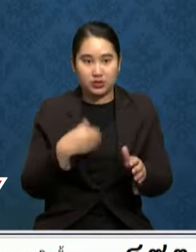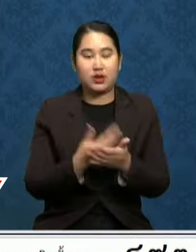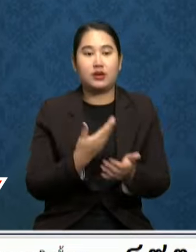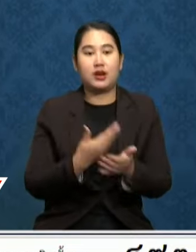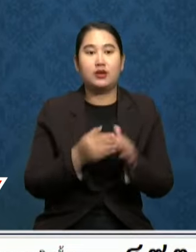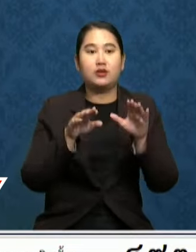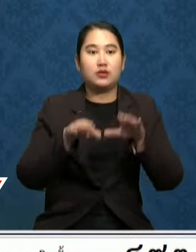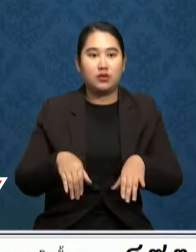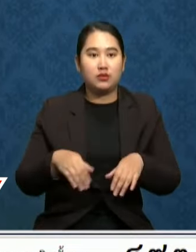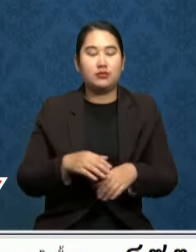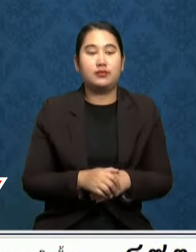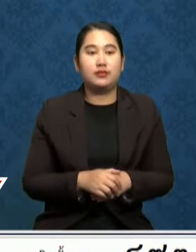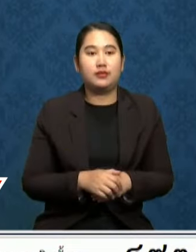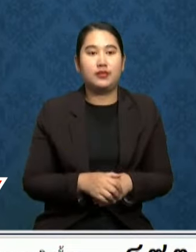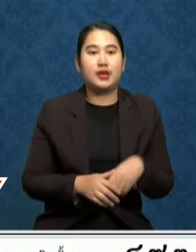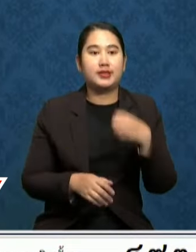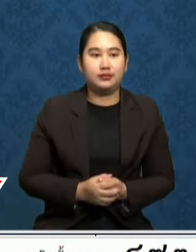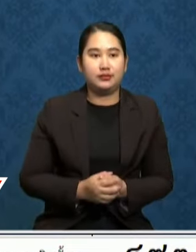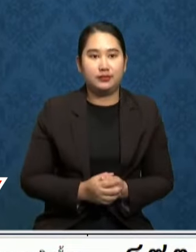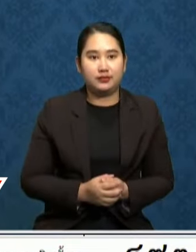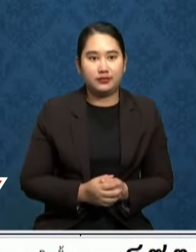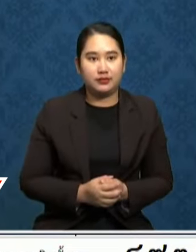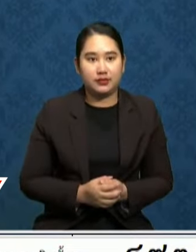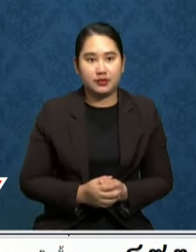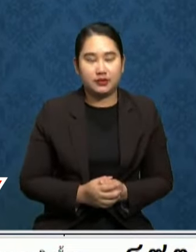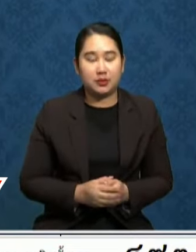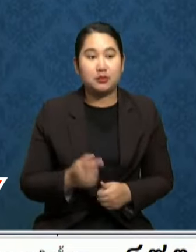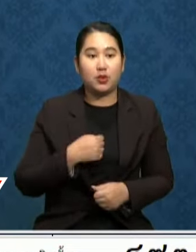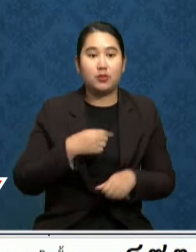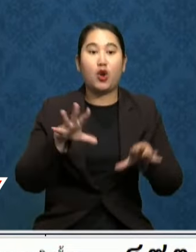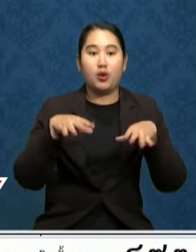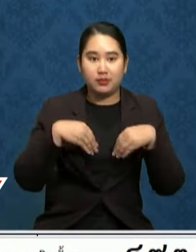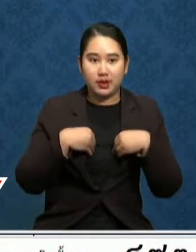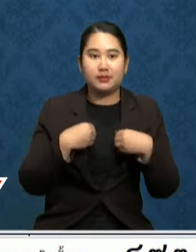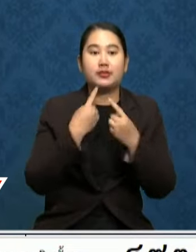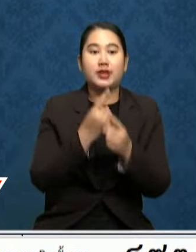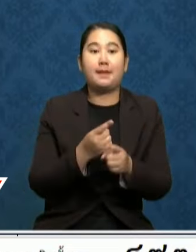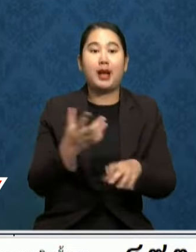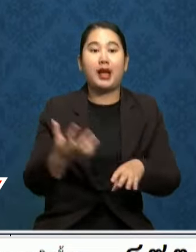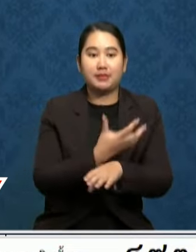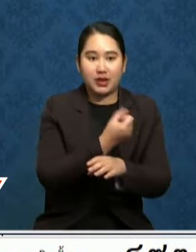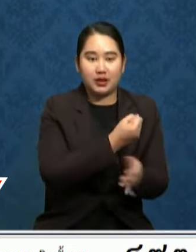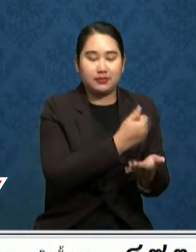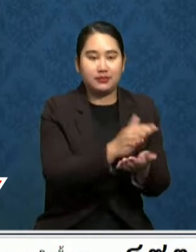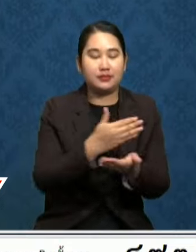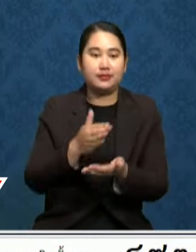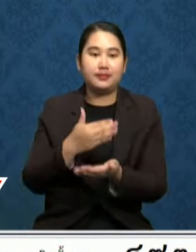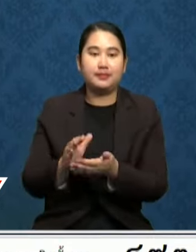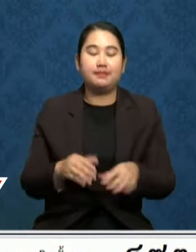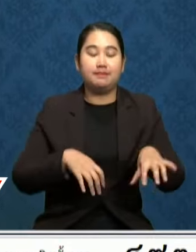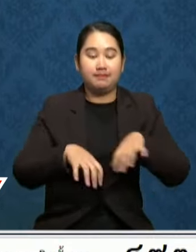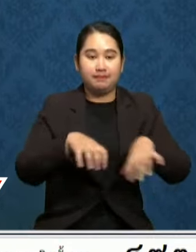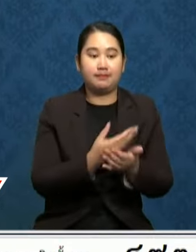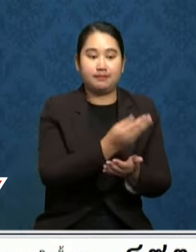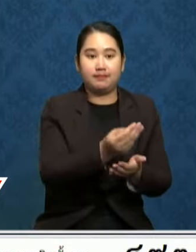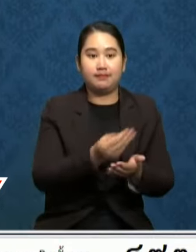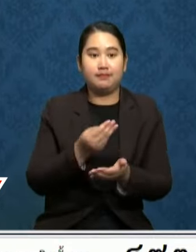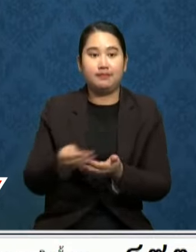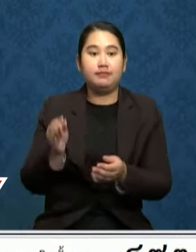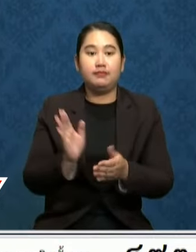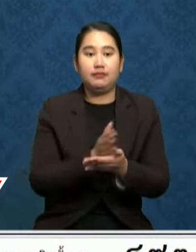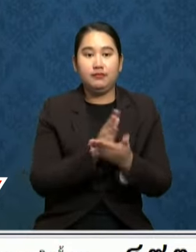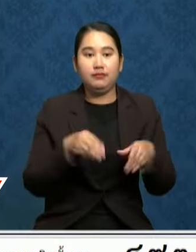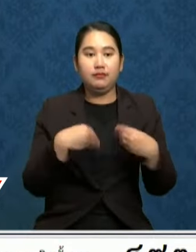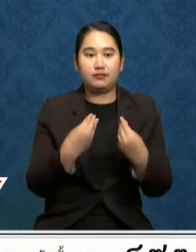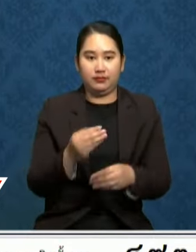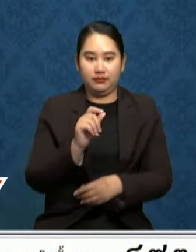หน่าให้แ